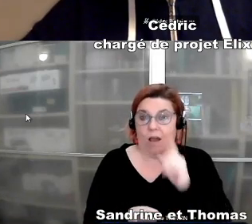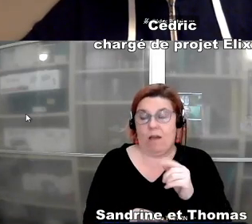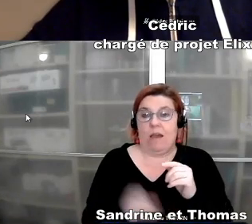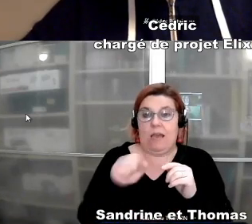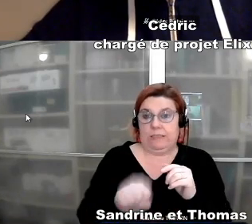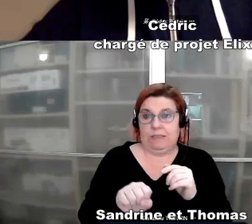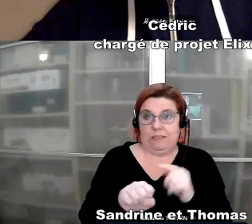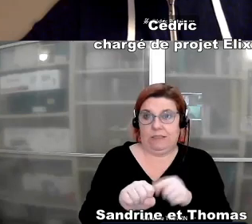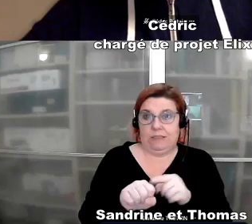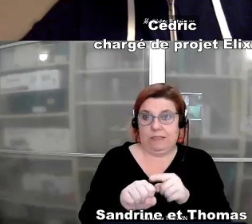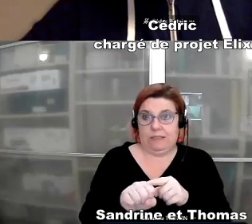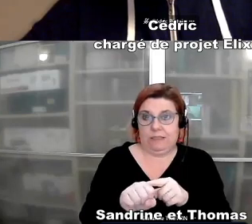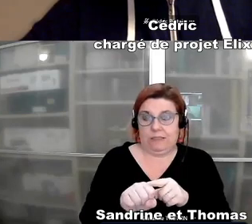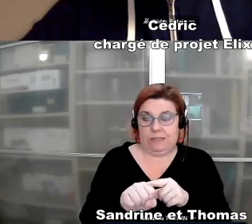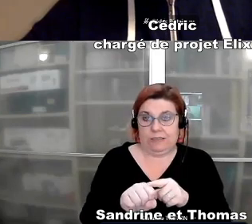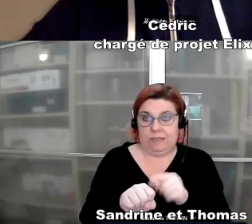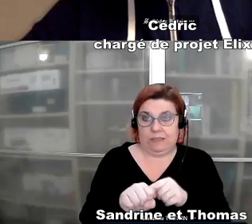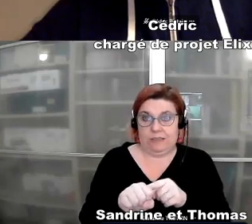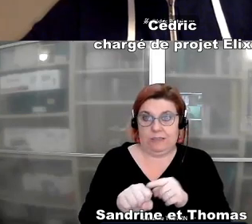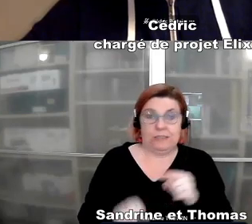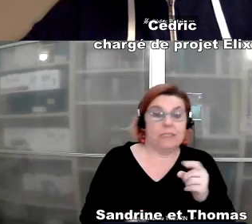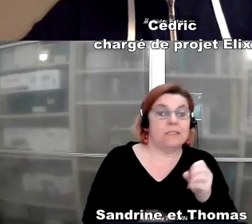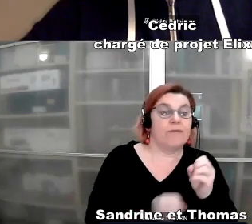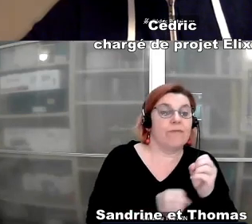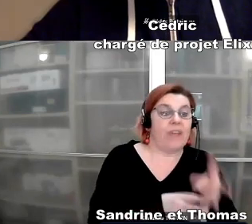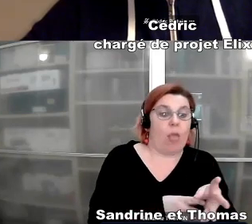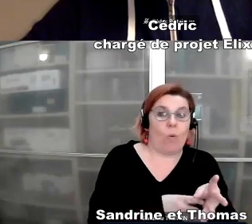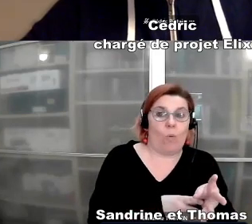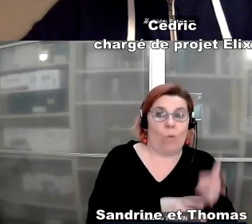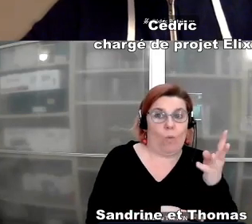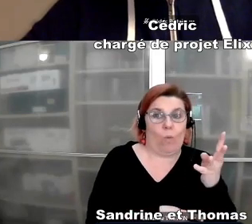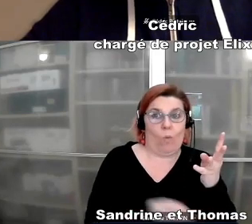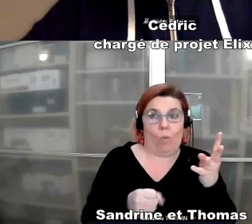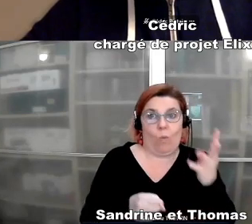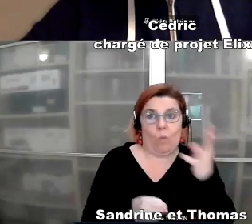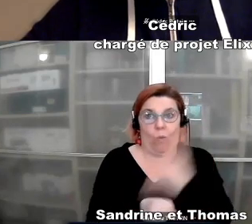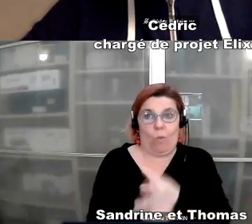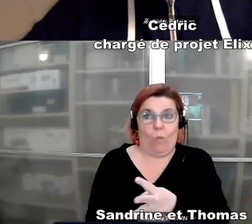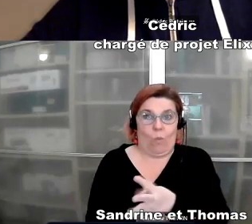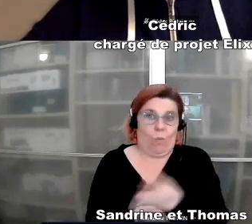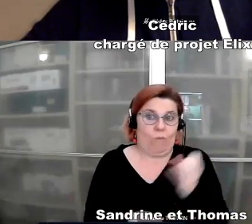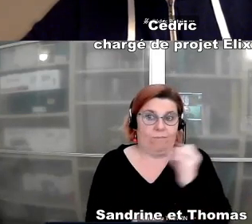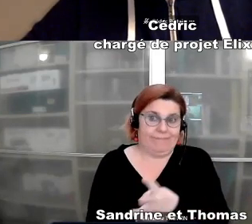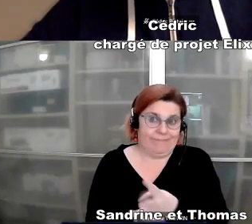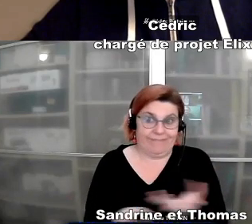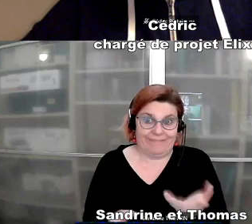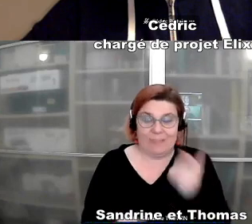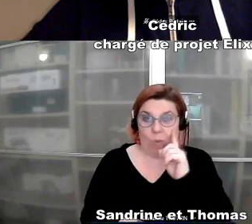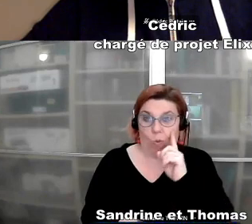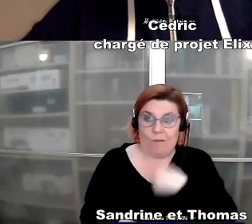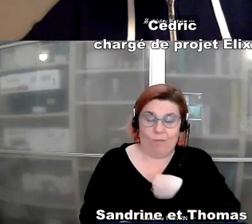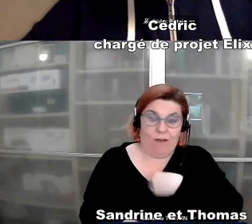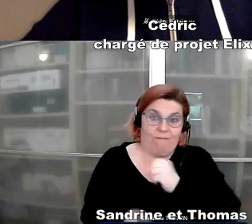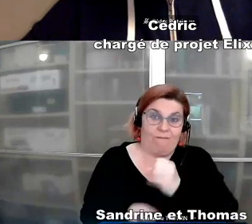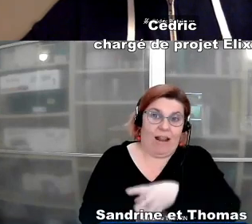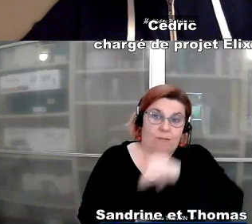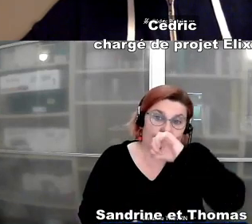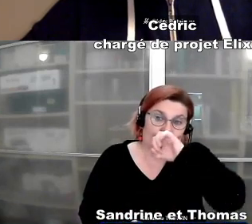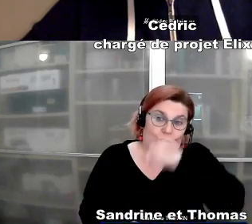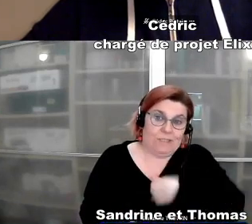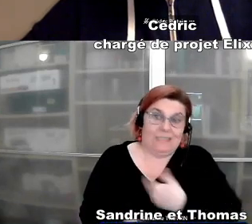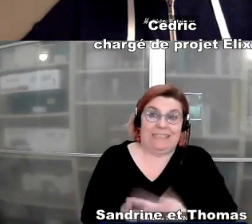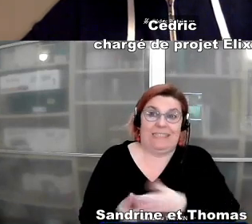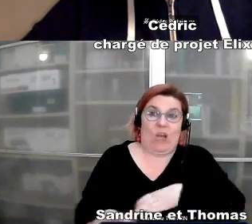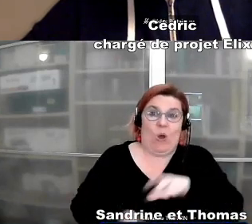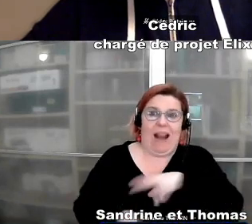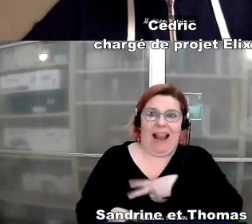lettre S et le signe du mot vélo. Alors pourquoi? Parce que je suis fan de vélo et donc mes collègues m'ont